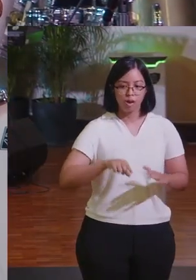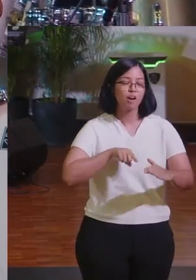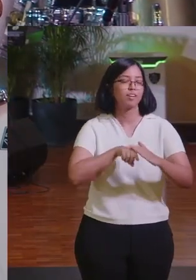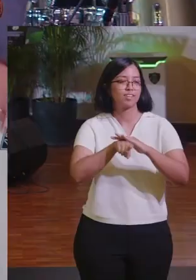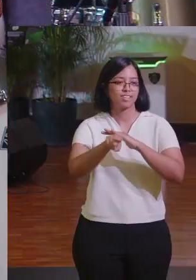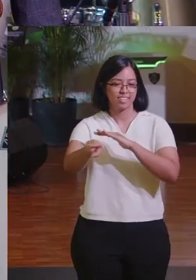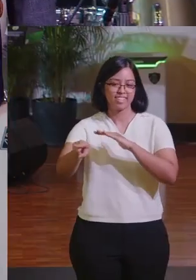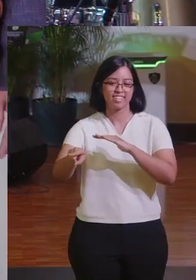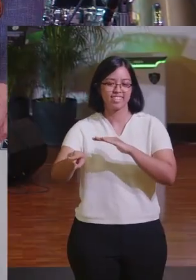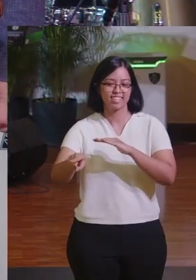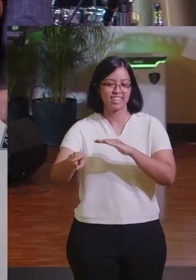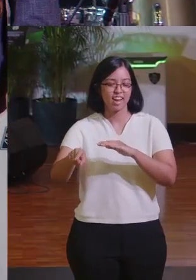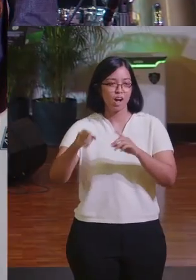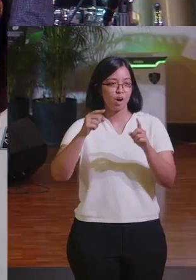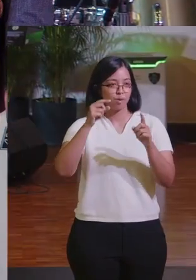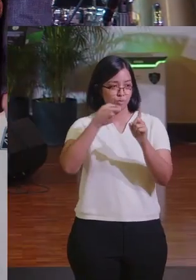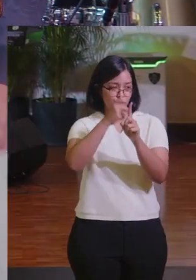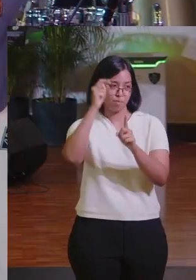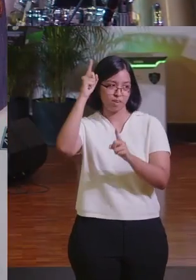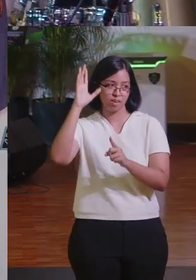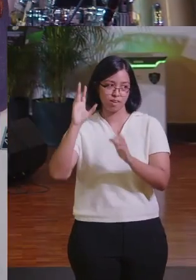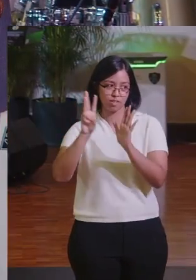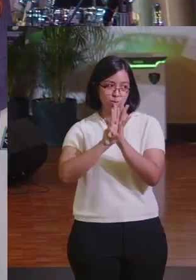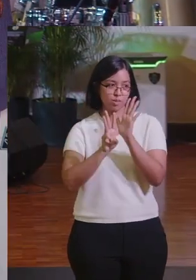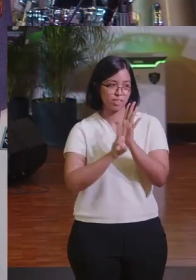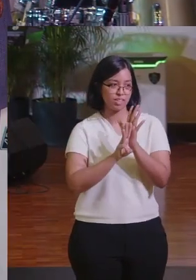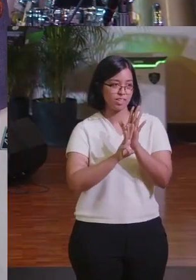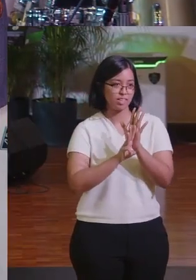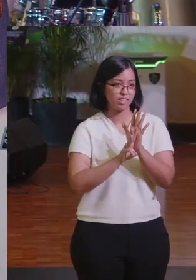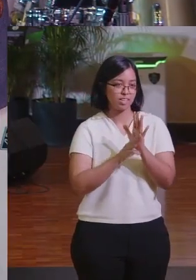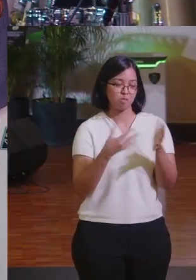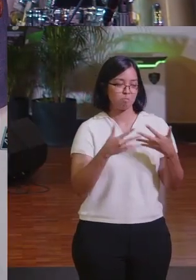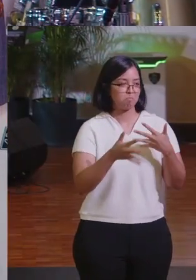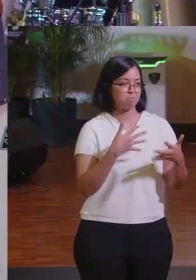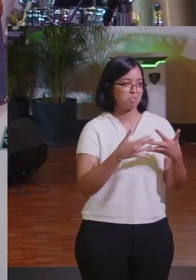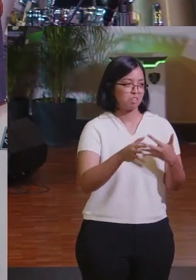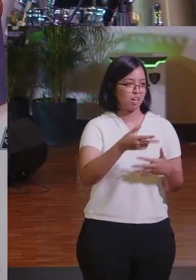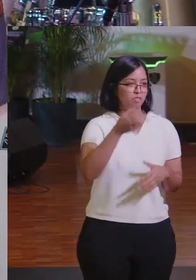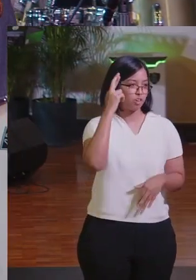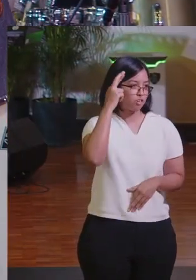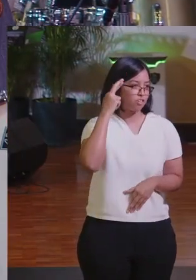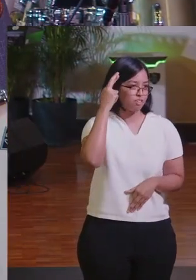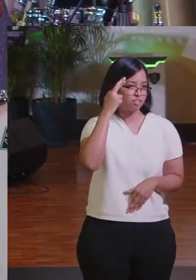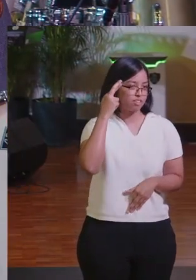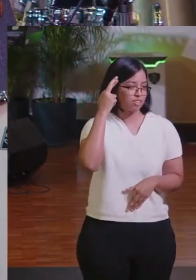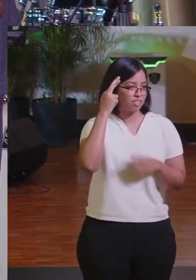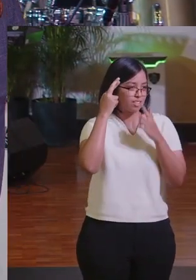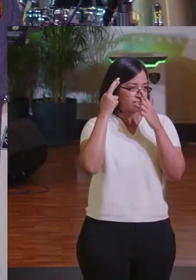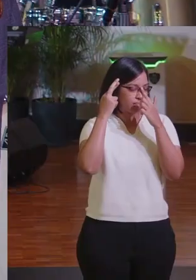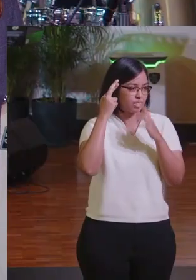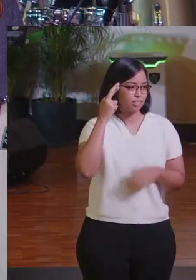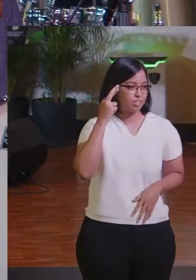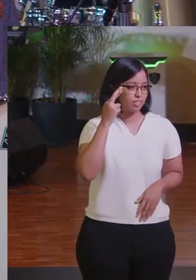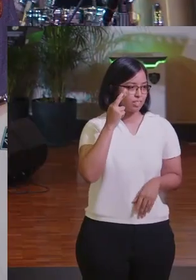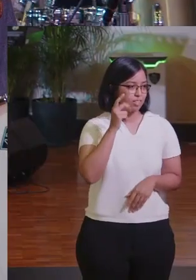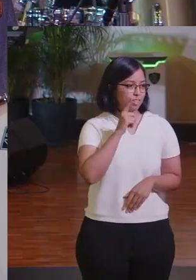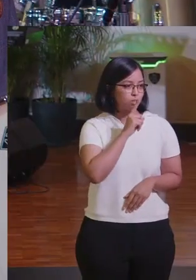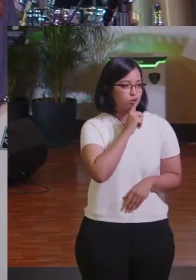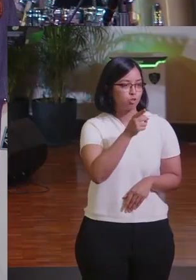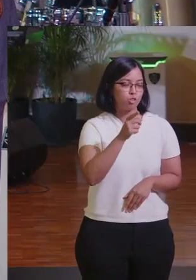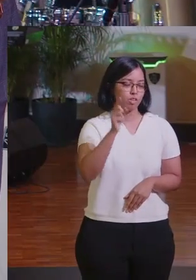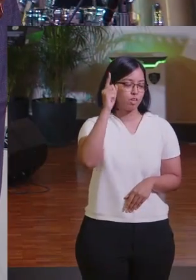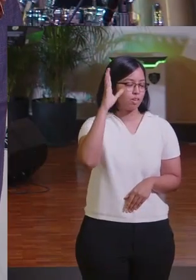ng Diyos, at anuman po ang dahilan, sigurado po ang Panginoon hindi niya